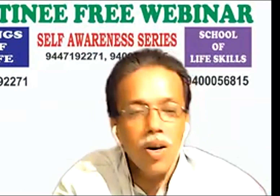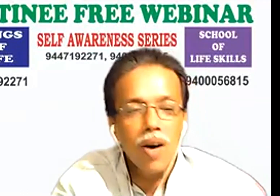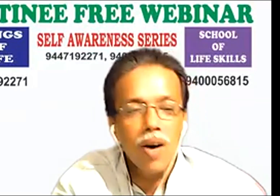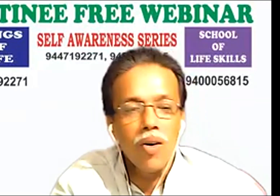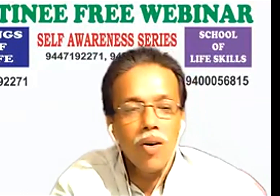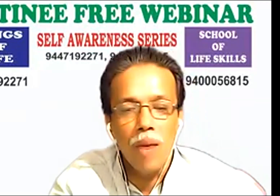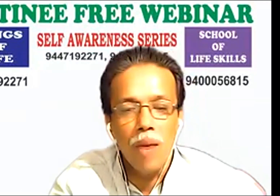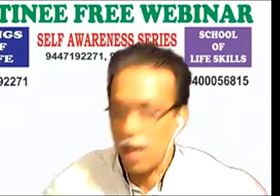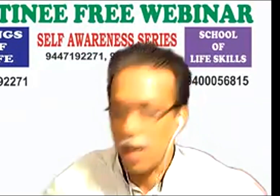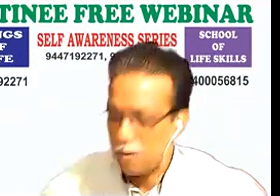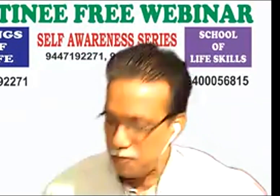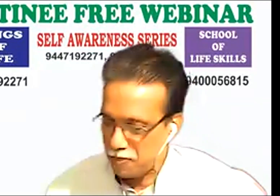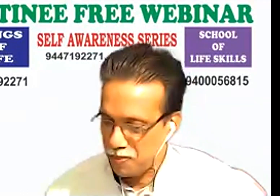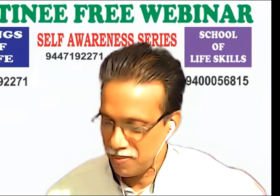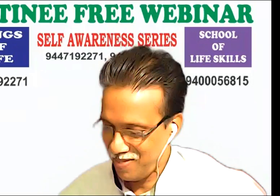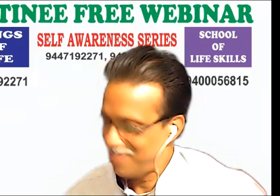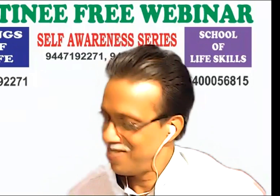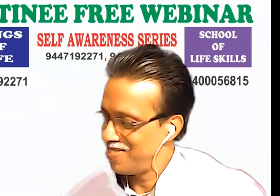എല്ലാവർക്കും ഓരോ അഭിനന്ദനങ്ങൾ പറയാം,